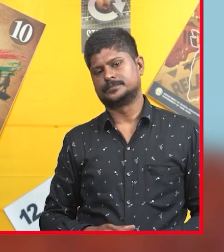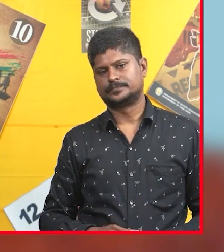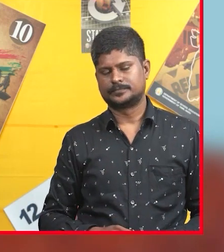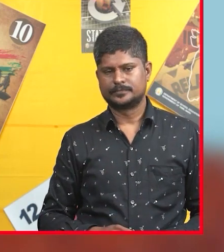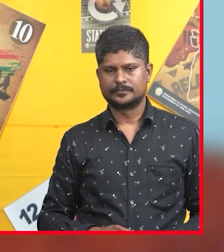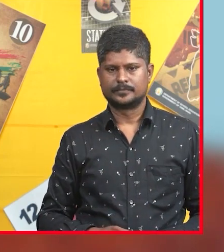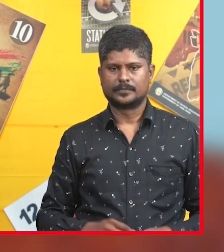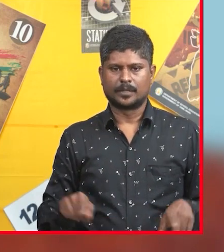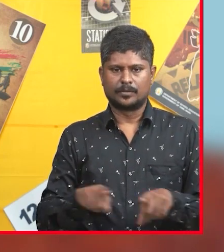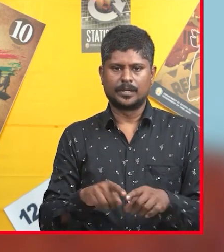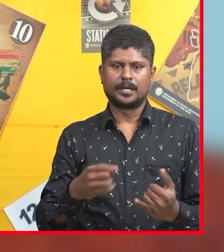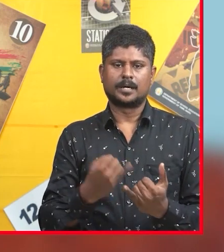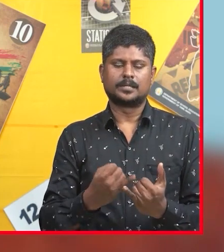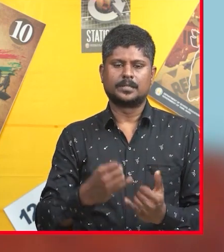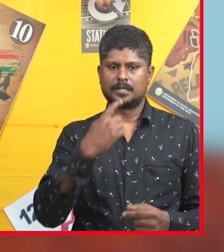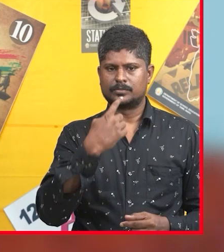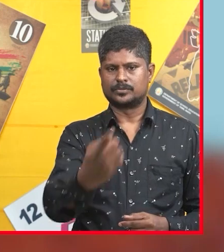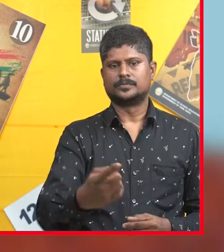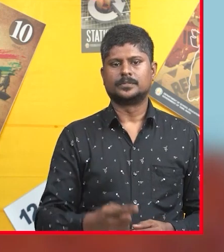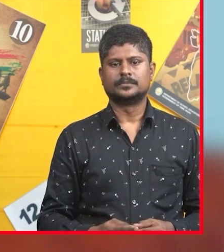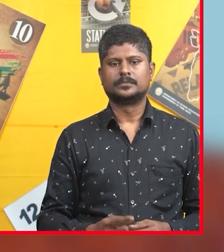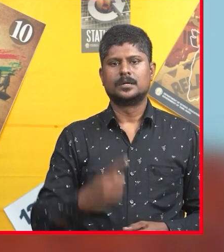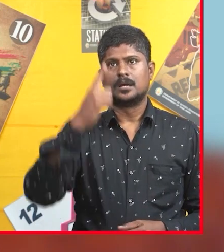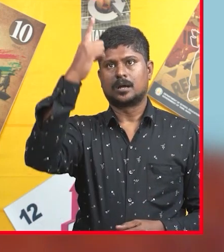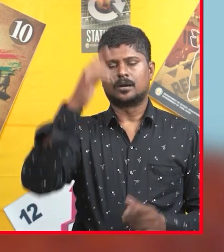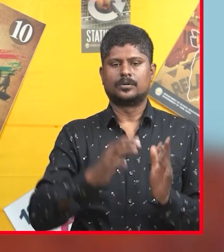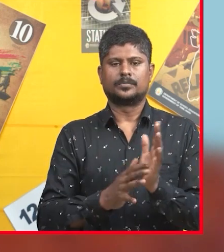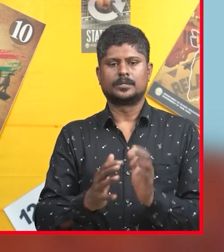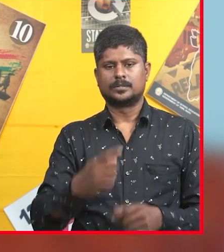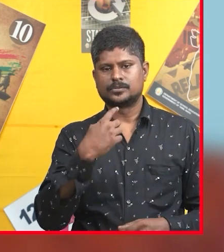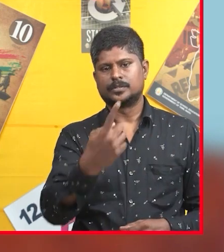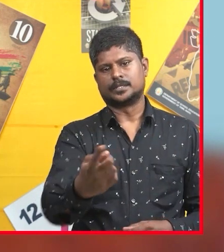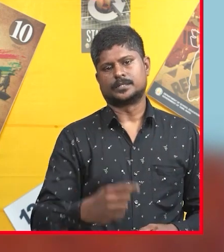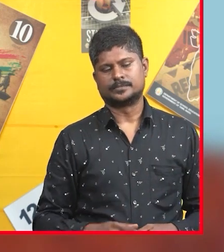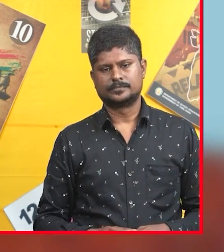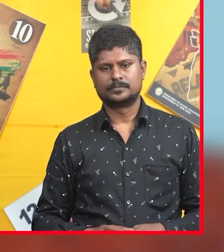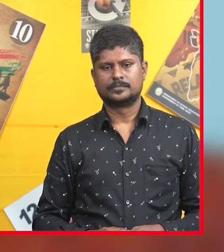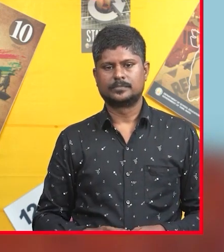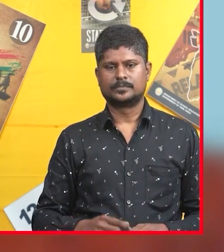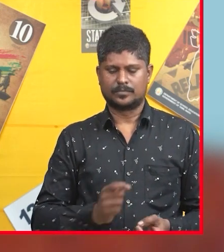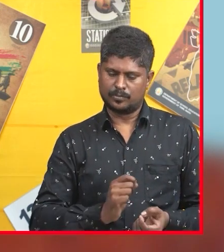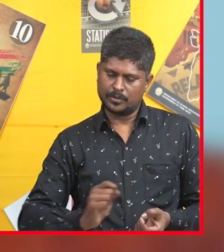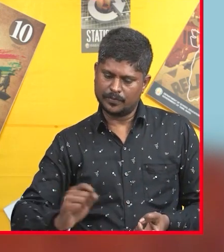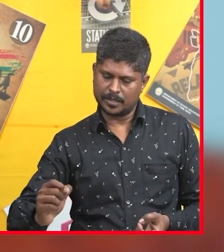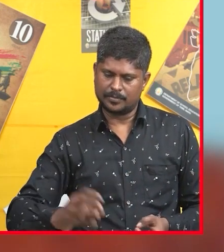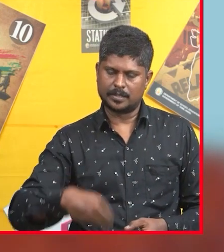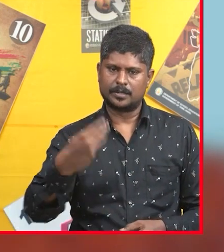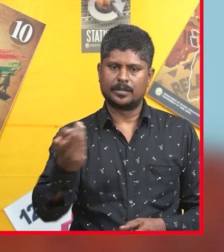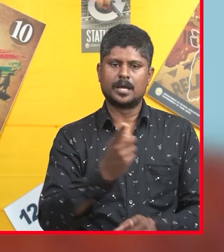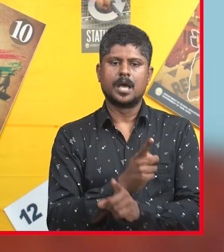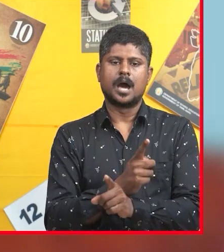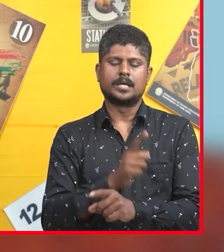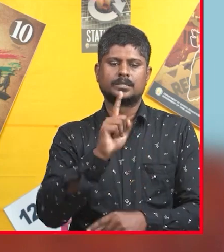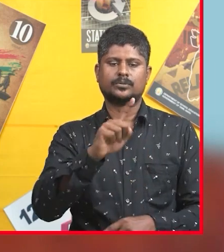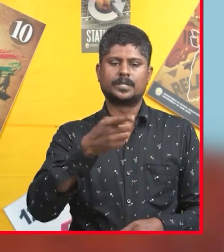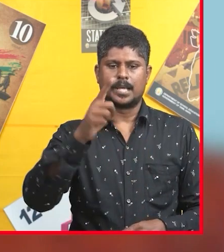கொண்டிருக்கிறது அப்படிங்கிற அற்புதமான கருத்தை கடலுள் மாய்ந்த இளம் பெருவழுதிங்கிற புலவர் புறநானூற்றுல